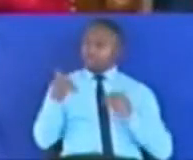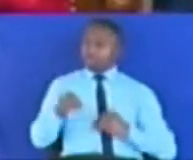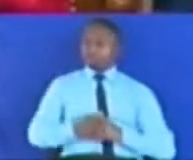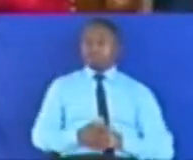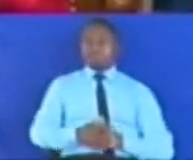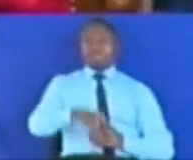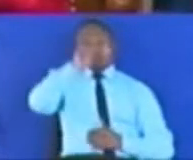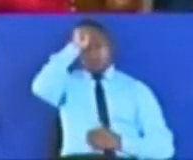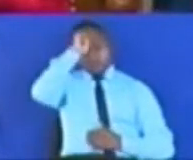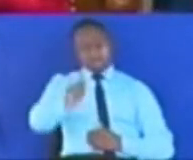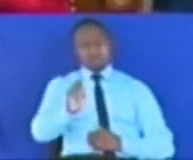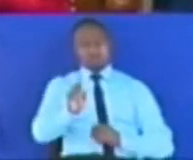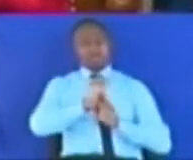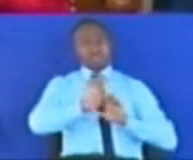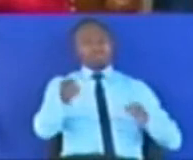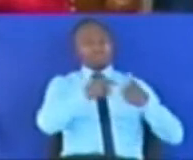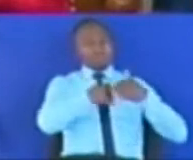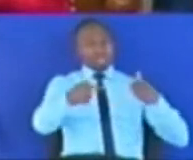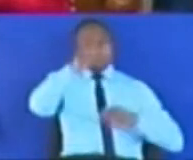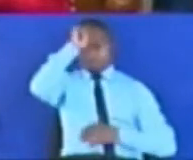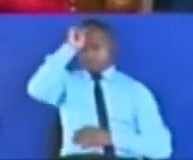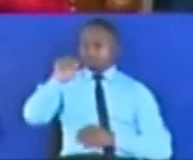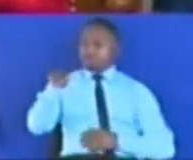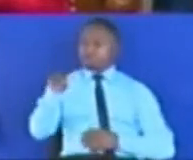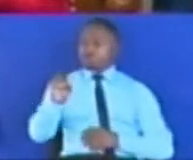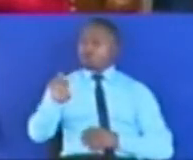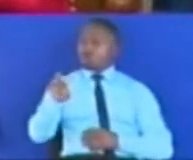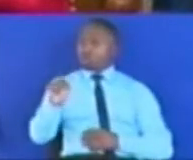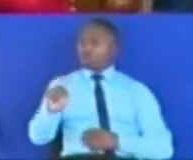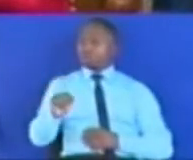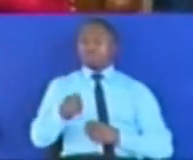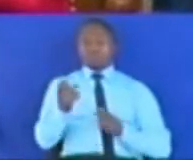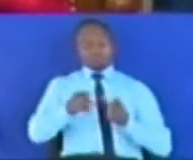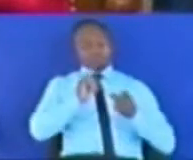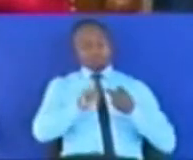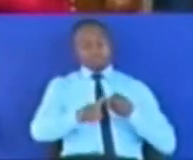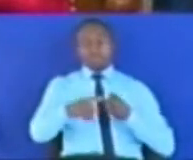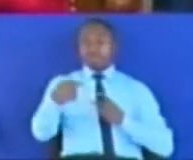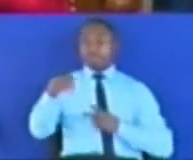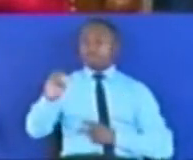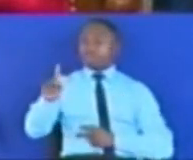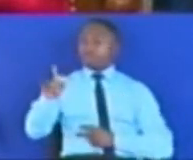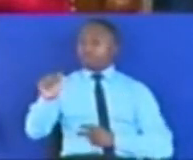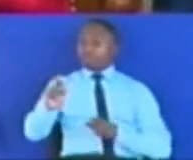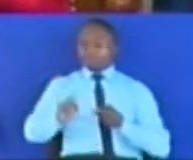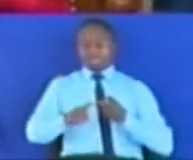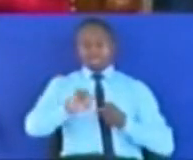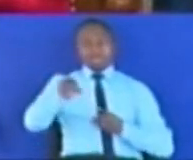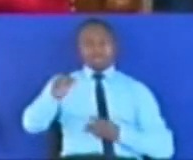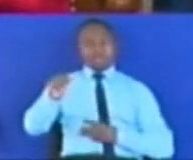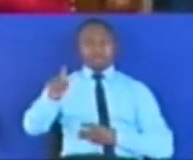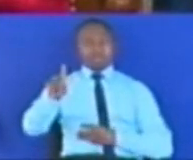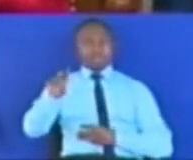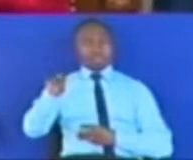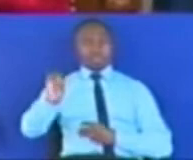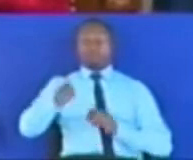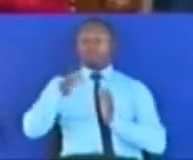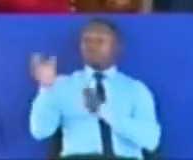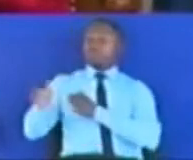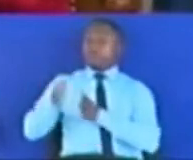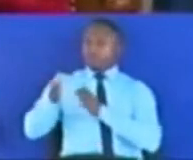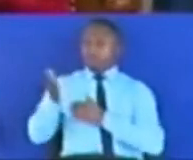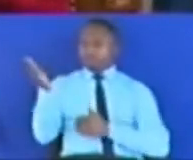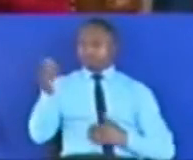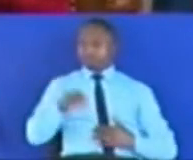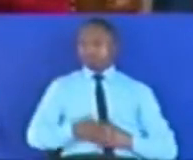Mheshimiwa bunge, nilikuwa nimeshamtaja Mheshimiwa Nora Mzeru, atafuatiwa na Mheshimiwa Tekla Ungele, Mheshimiwa Jacqueline Kainja, jiandae.